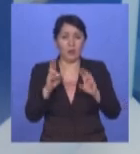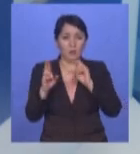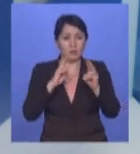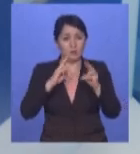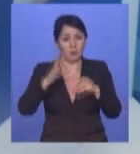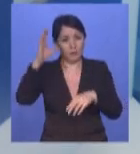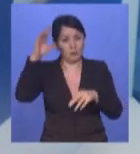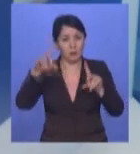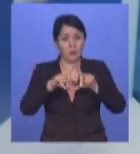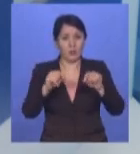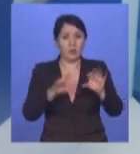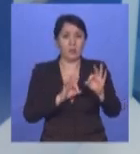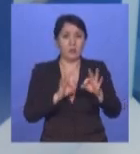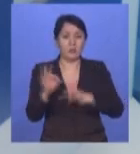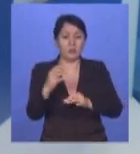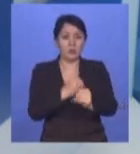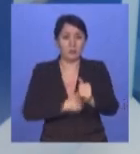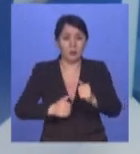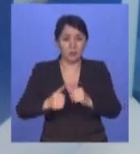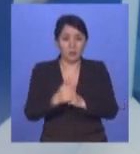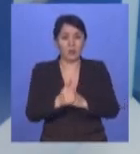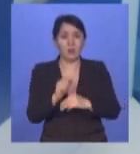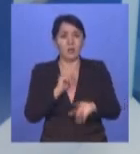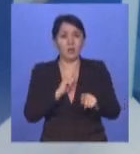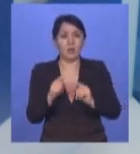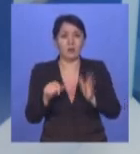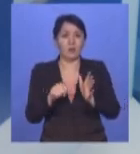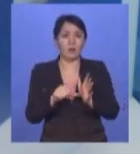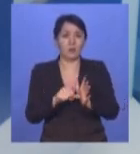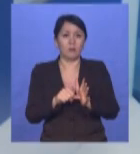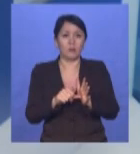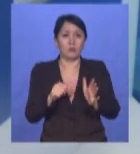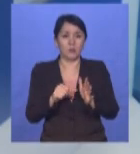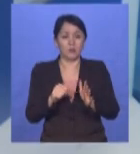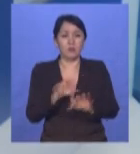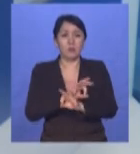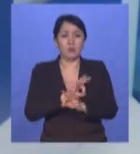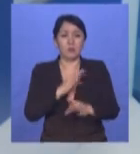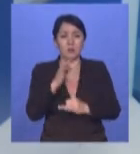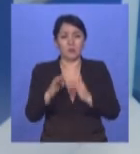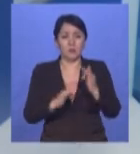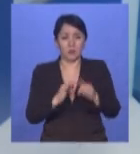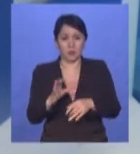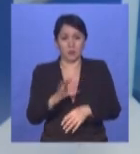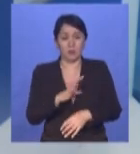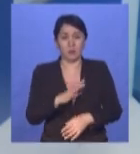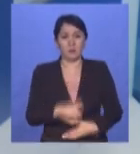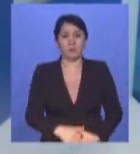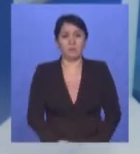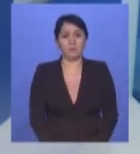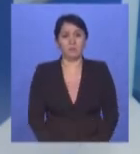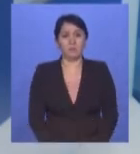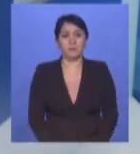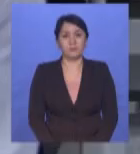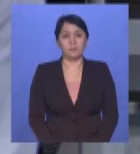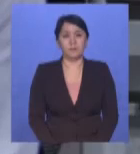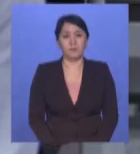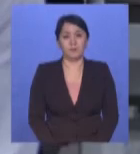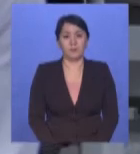өтті. Жиынға білім беру саласындағы жетекші педагогтар мен сарапшылар қатысып, оқудағы тың әдістерді талқылады.